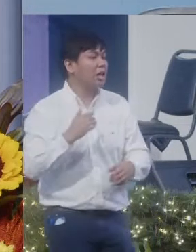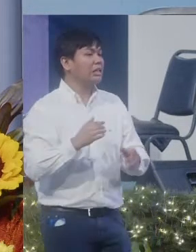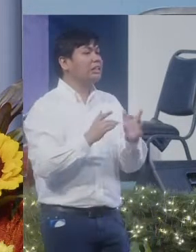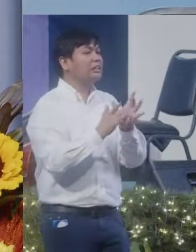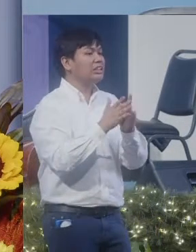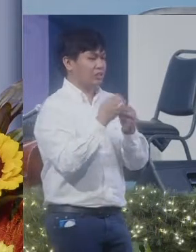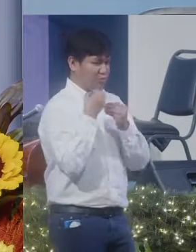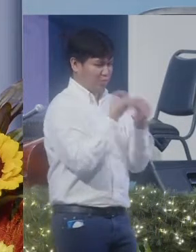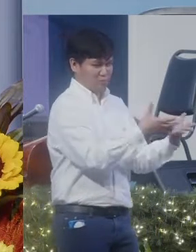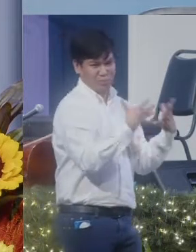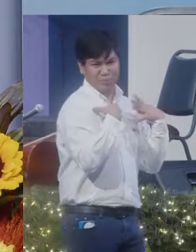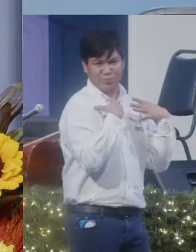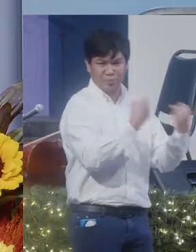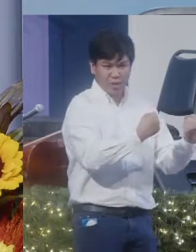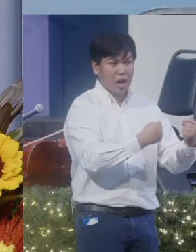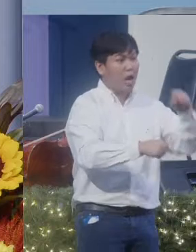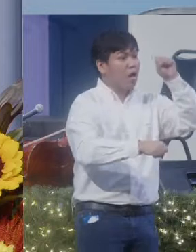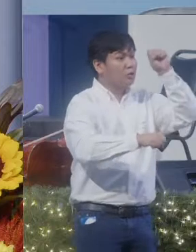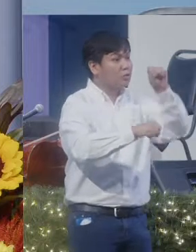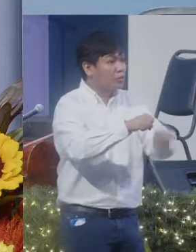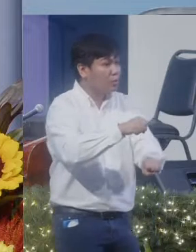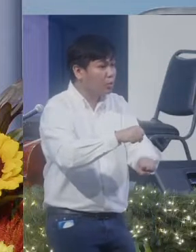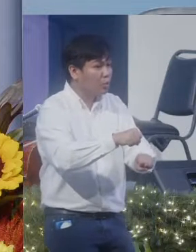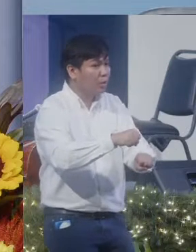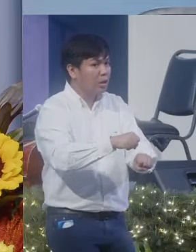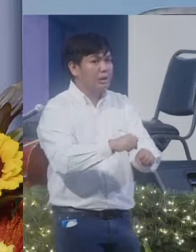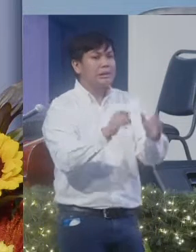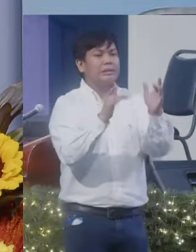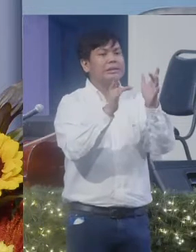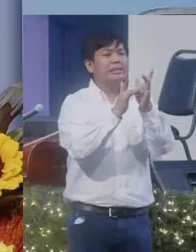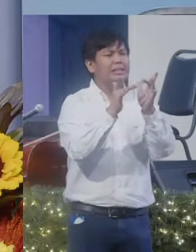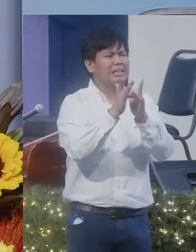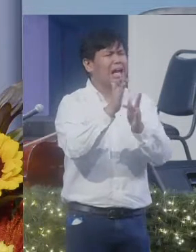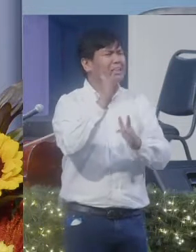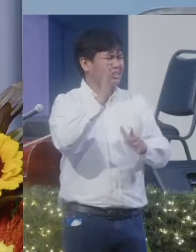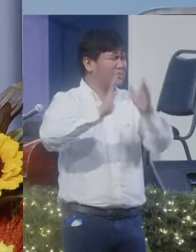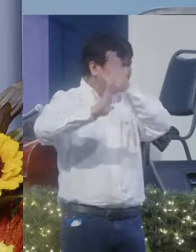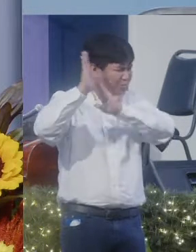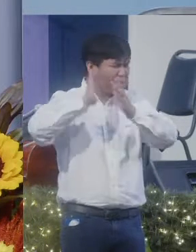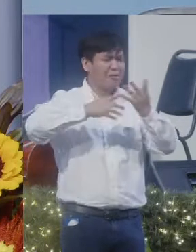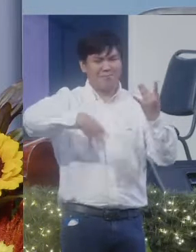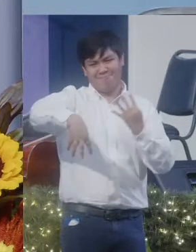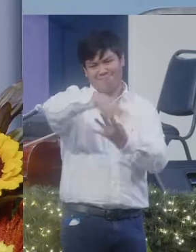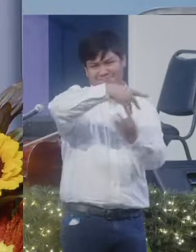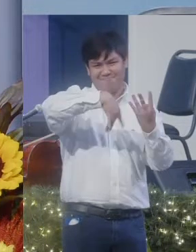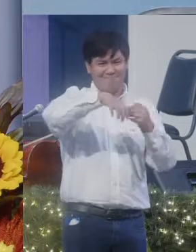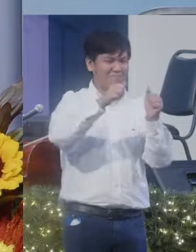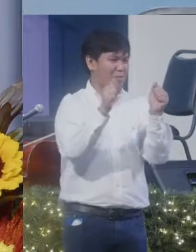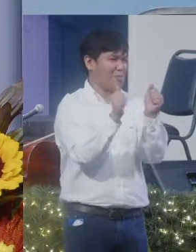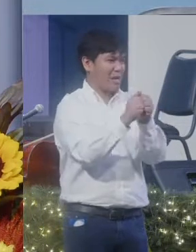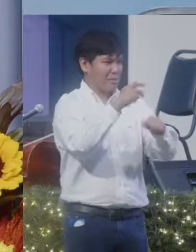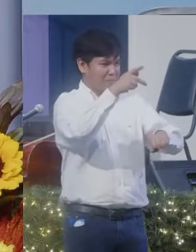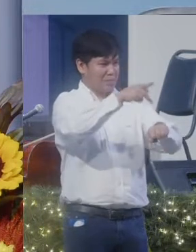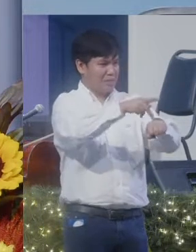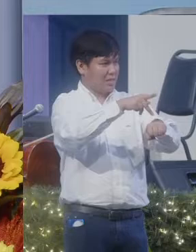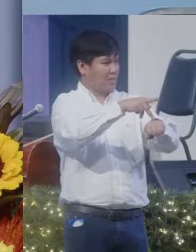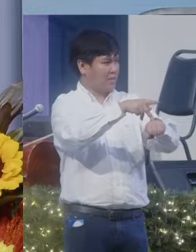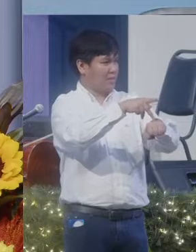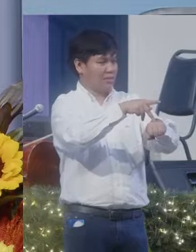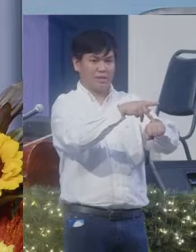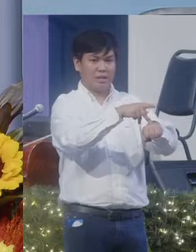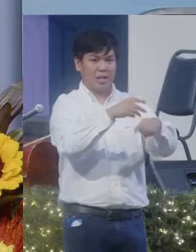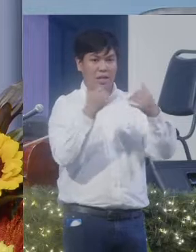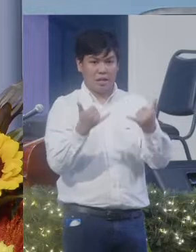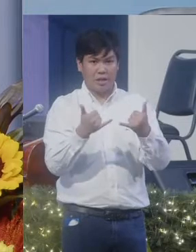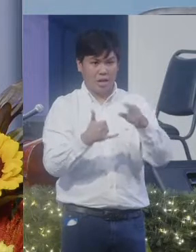kanila. So, medyo matagal nang kilala ni Peter si Jesus. At alam natin ngayon mula